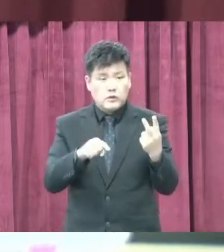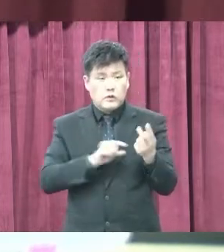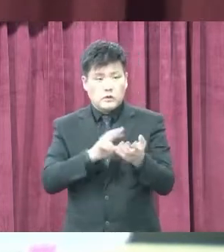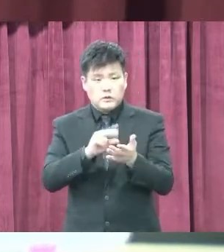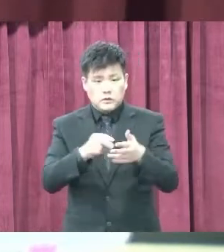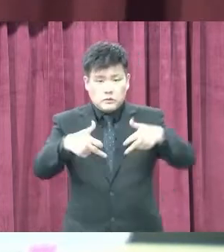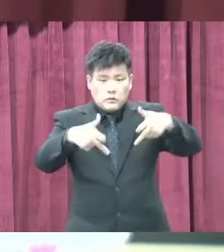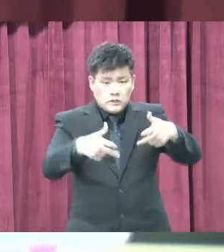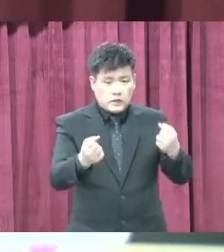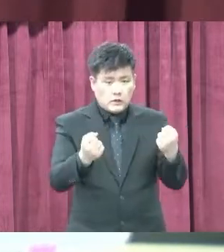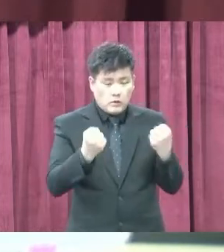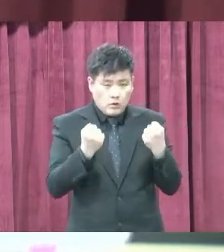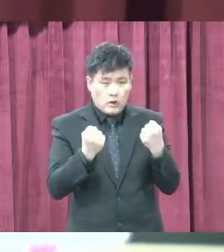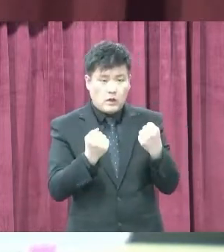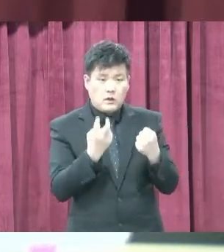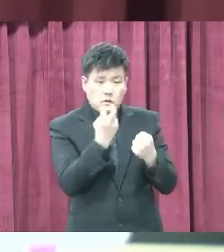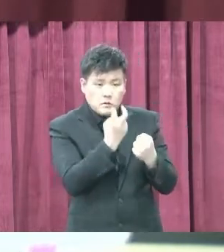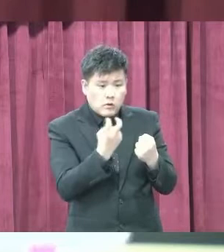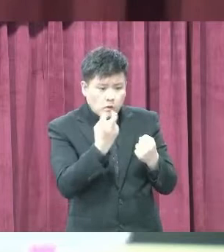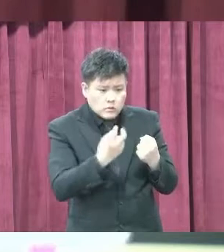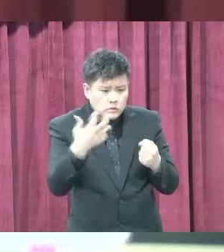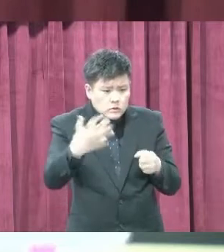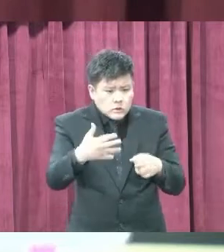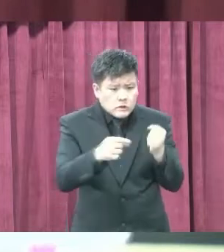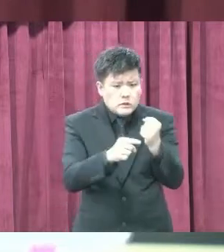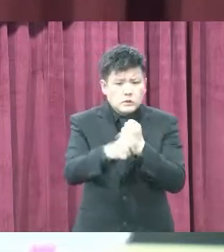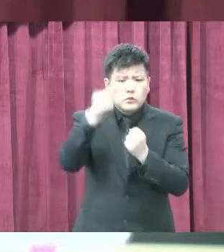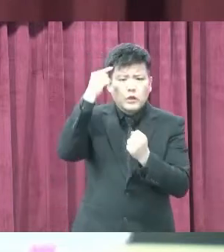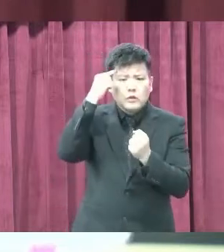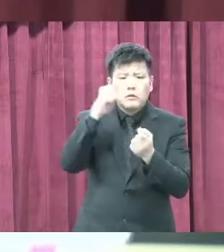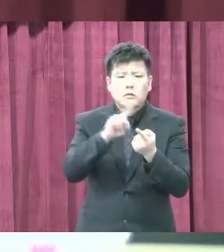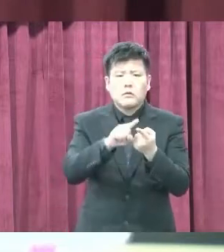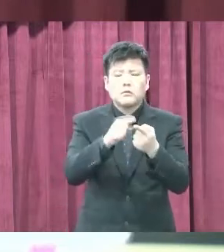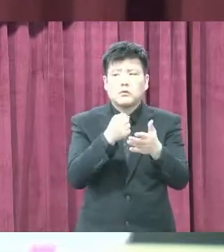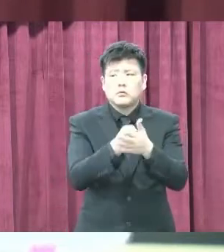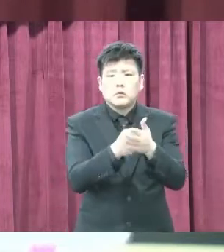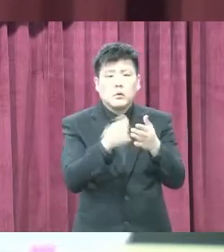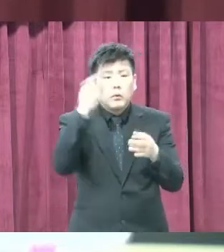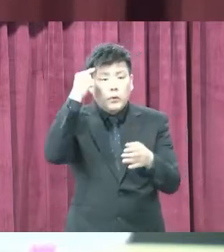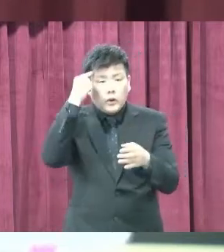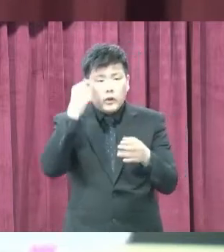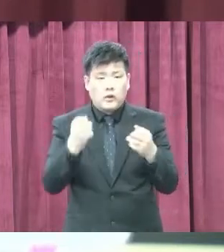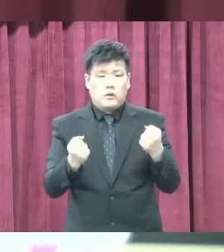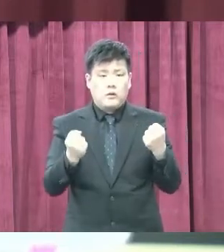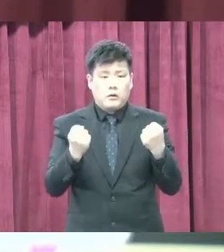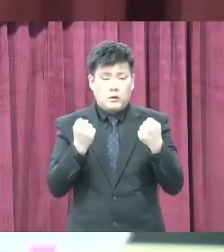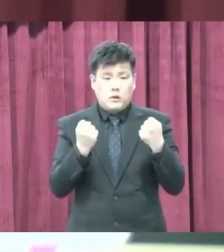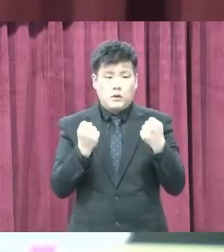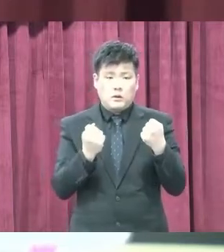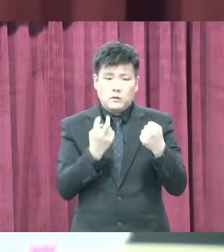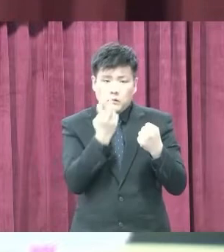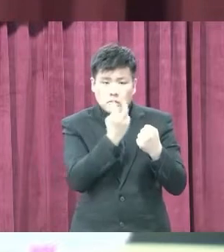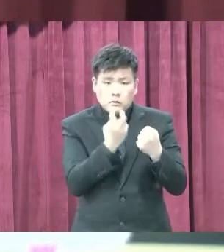장애인 건강검진 미수건 집중 탐구로 한 이유는 저희가 건강검진센터를 국립재활원에